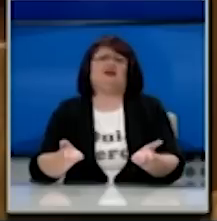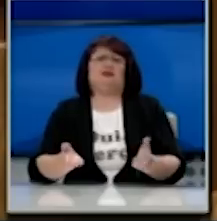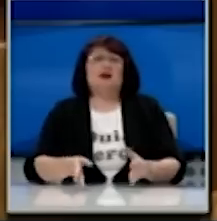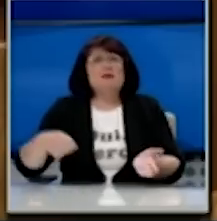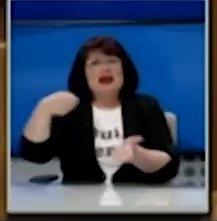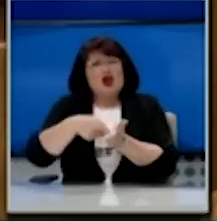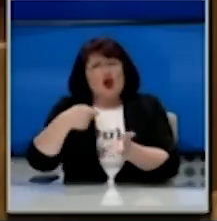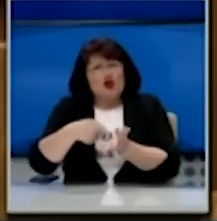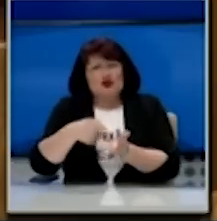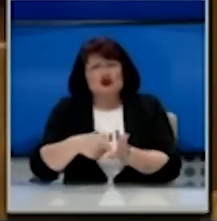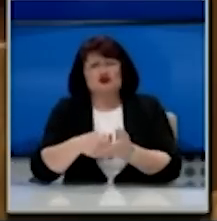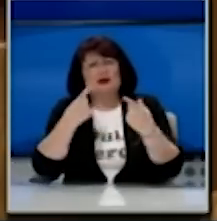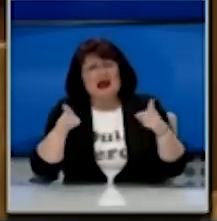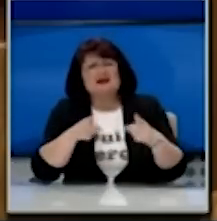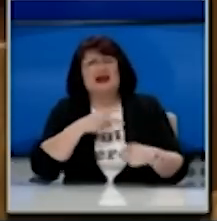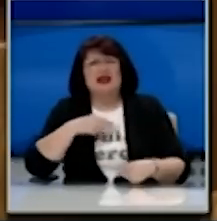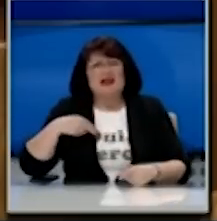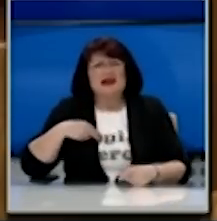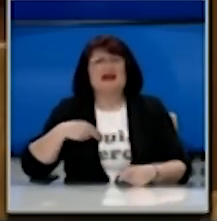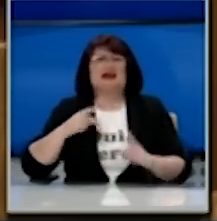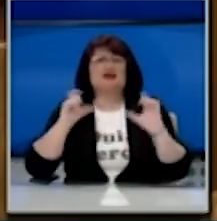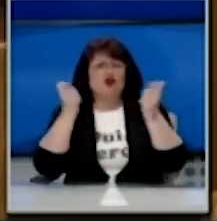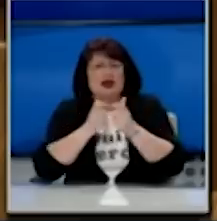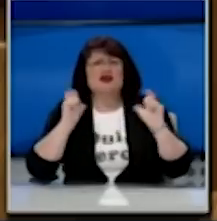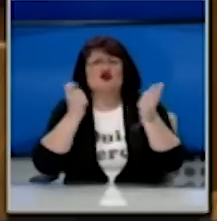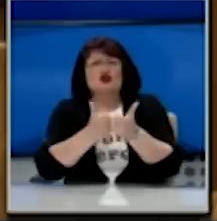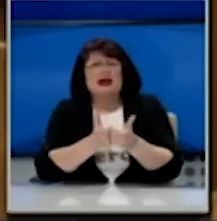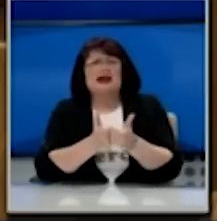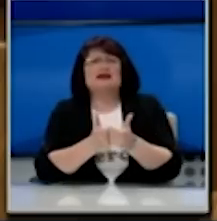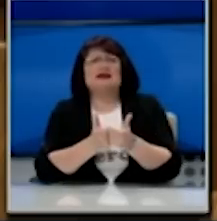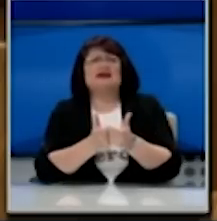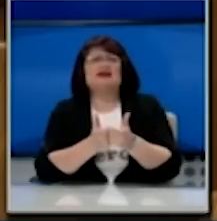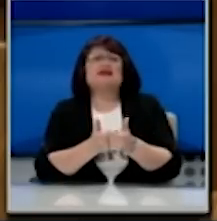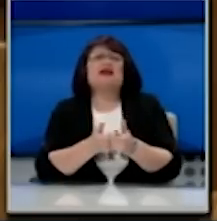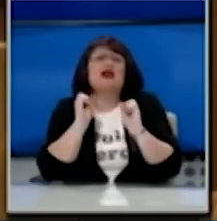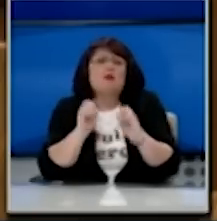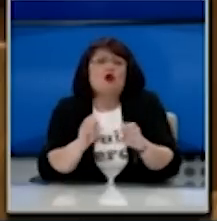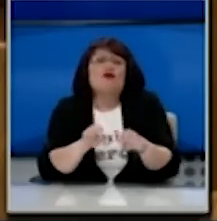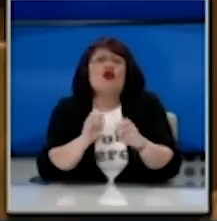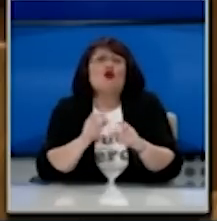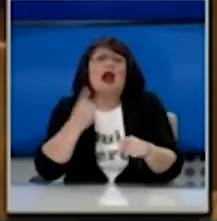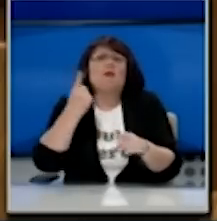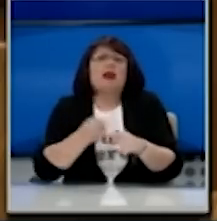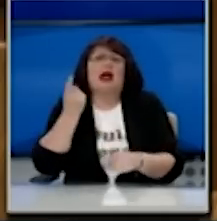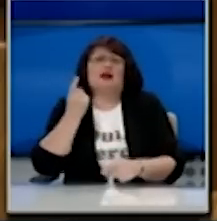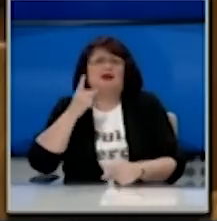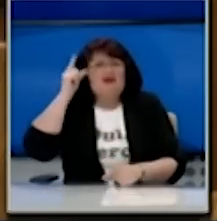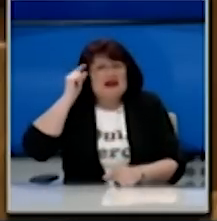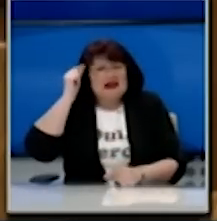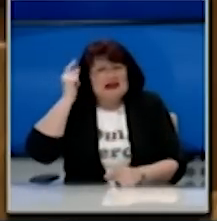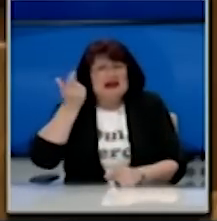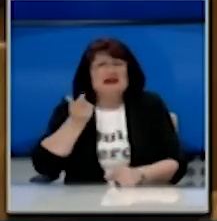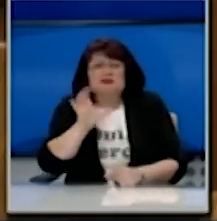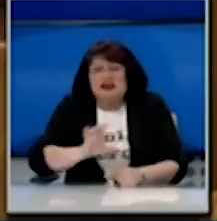πληρώνουν ό,τι έχουν και δεν έχουν οι λαϊκές οικογένειες για την απλή μόρφωση των παιδιών τους? Για τους φοιτητές που για να